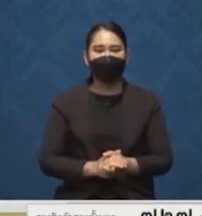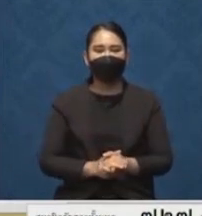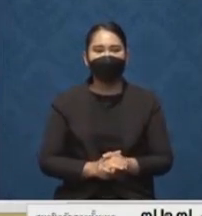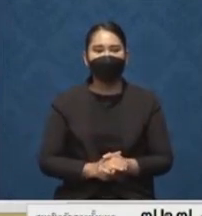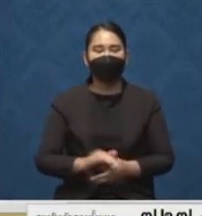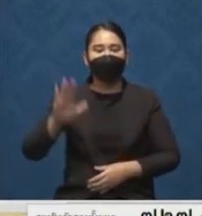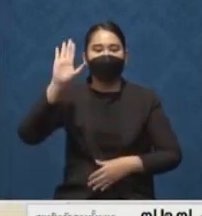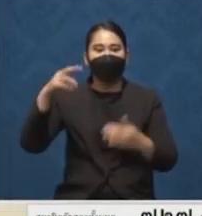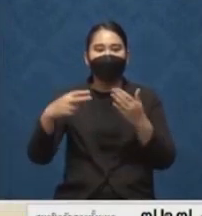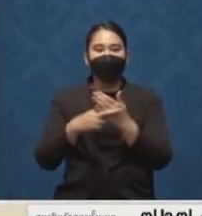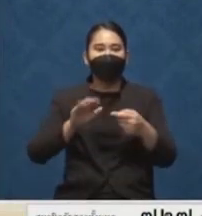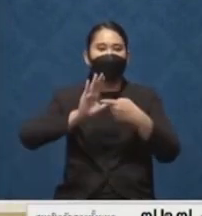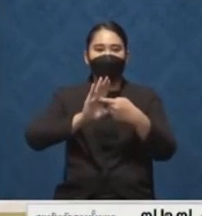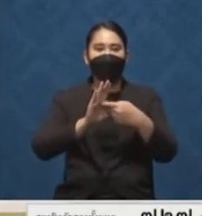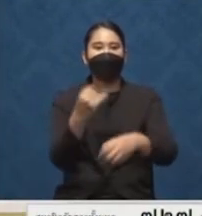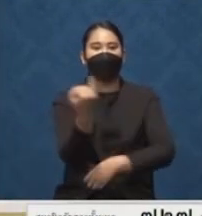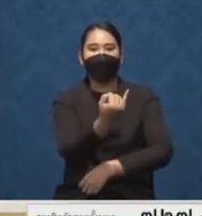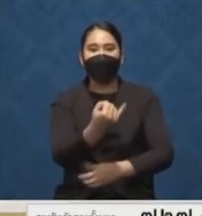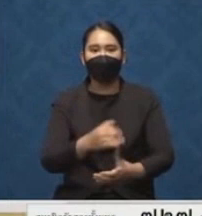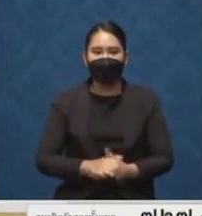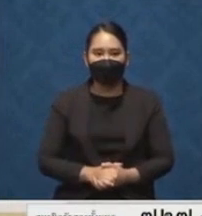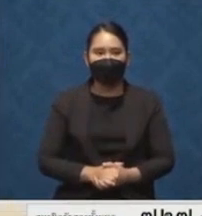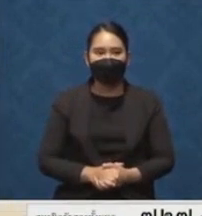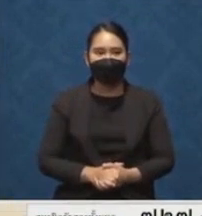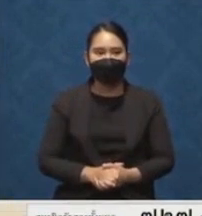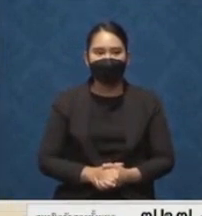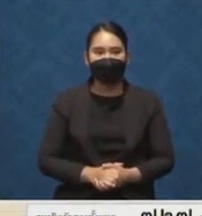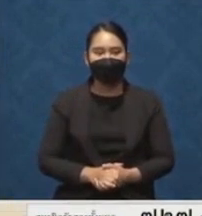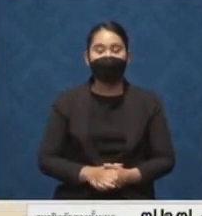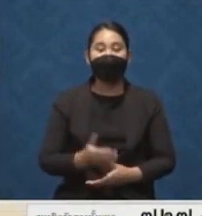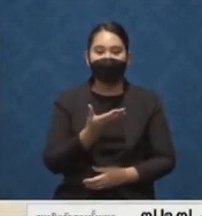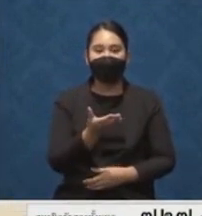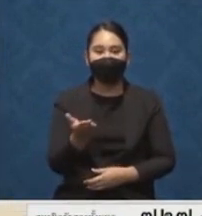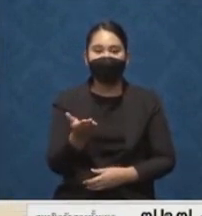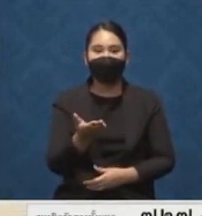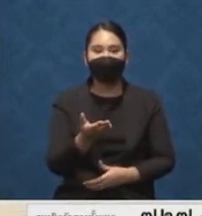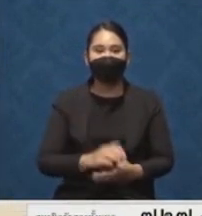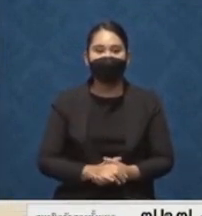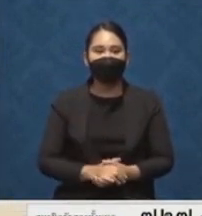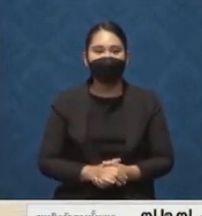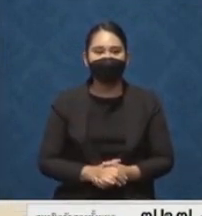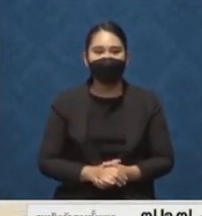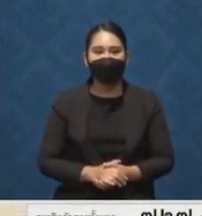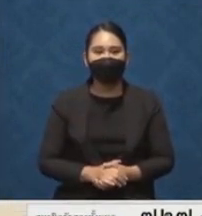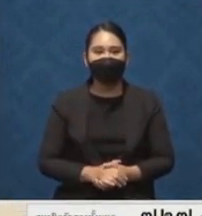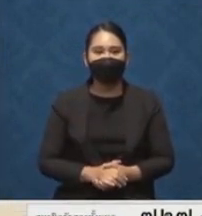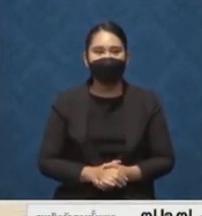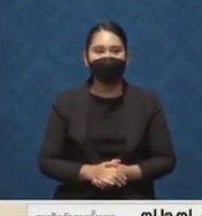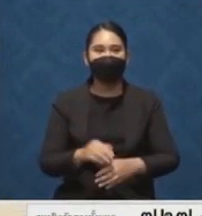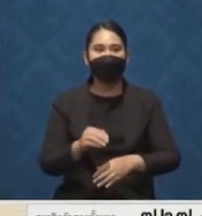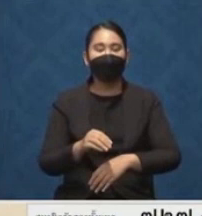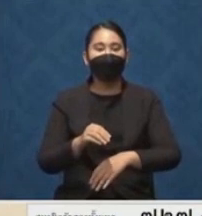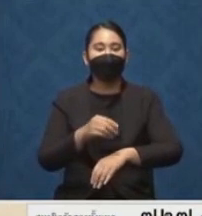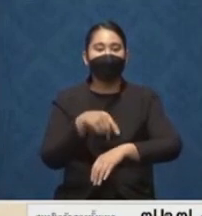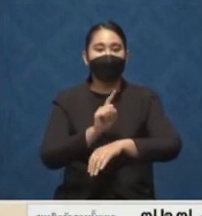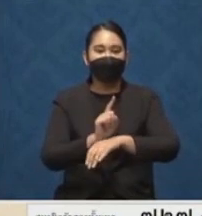วงครับ เป็นตัวอย่างที่เลวค่ะท่านประธาน ท่านได้ประท้วงอีกครับเชิญ ท่านประธานครับกิติศักดิ์รัตน